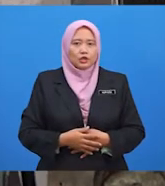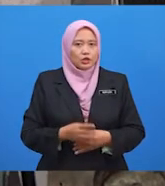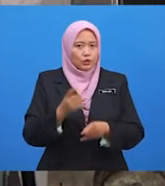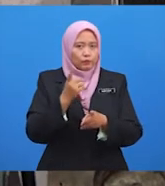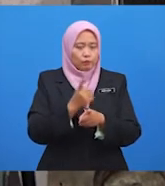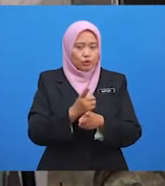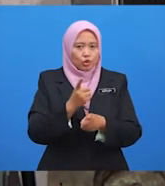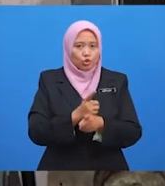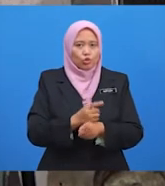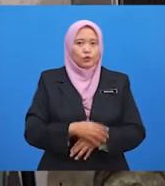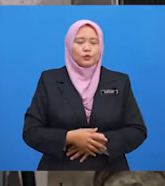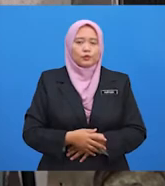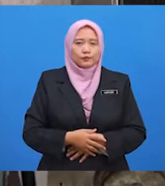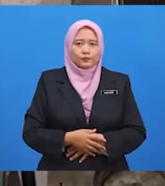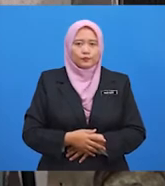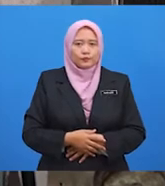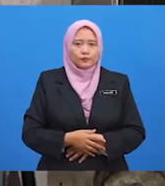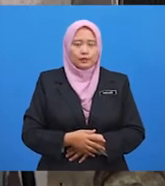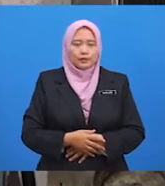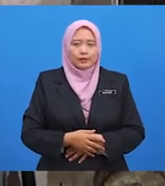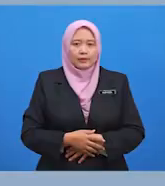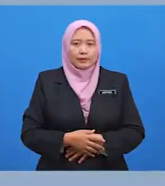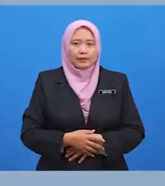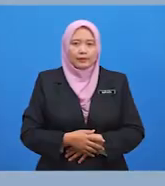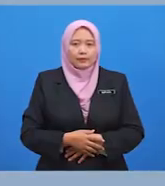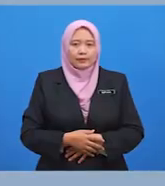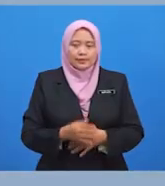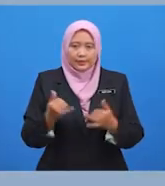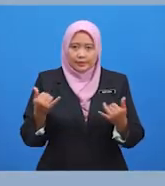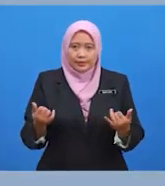Baiklah, mari kita mulakan dengan mereka bentuk button bash.